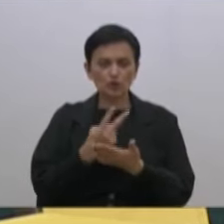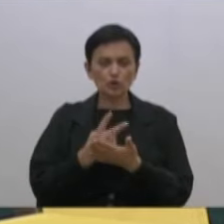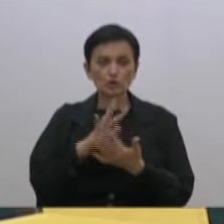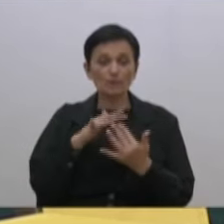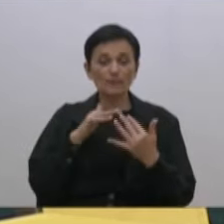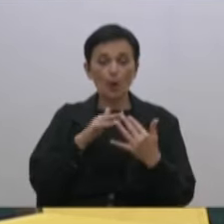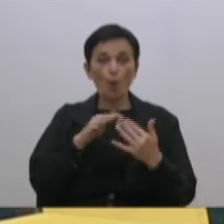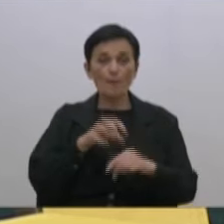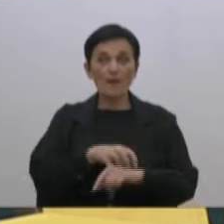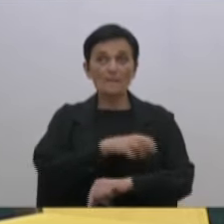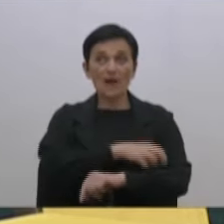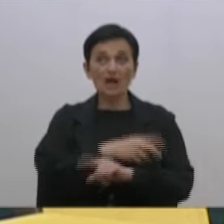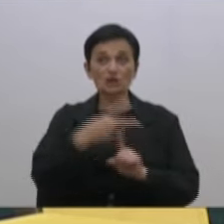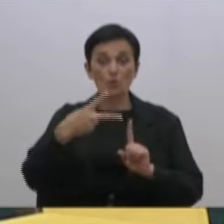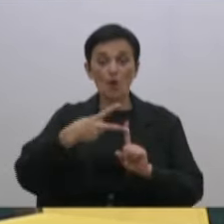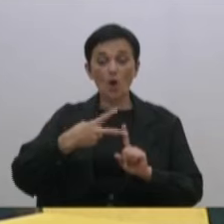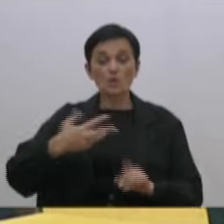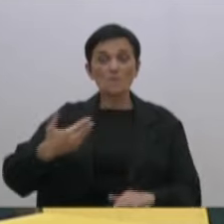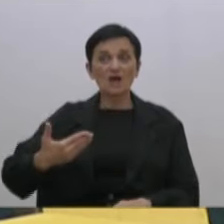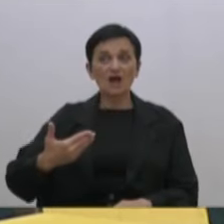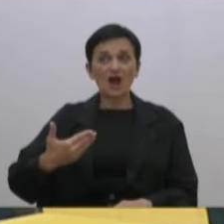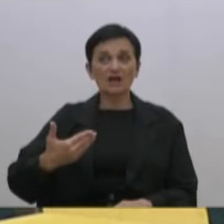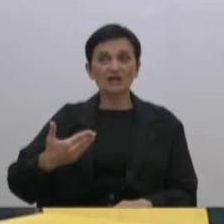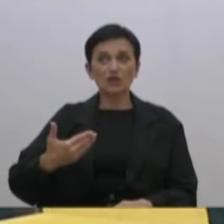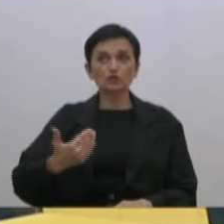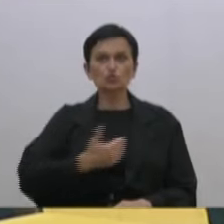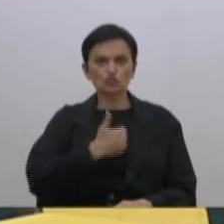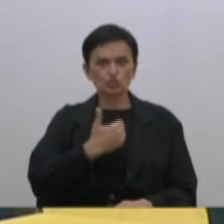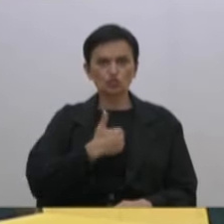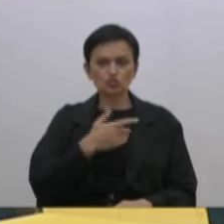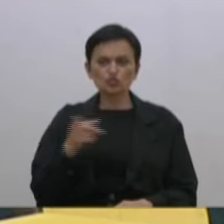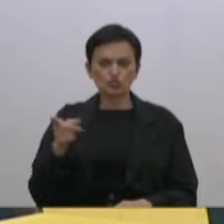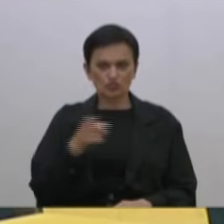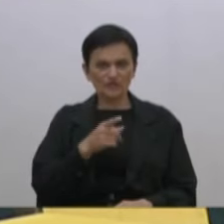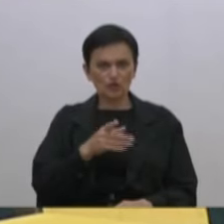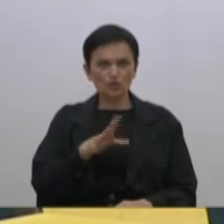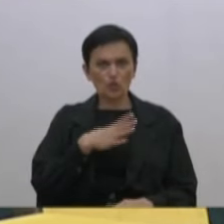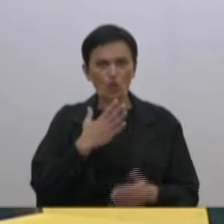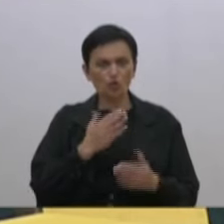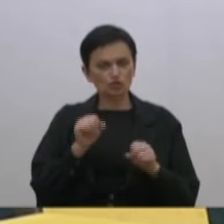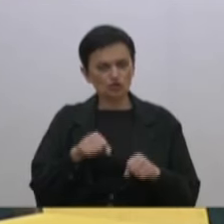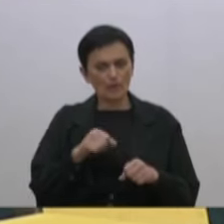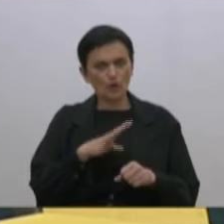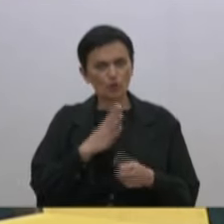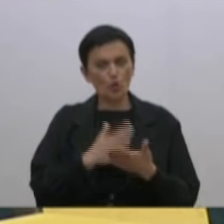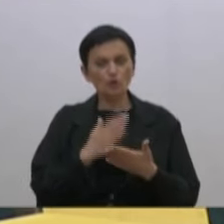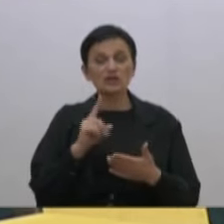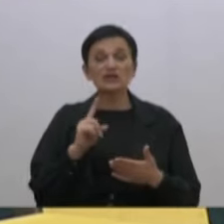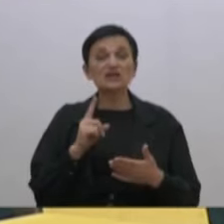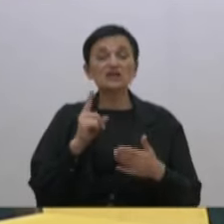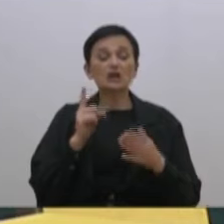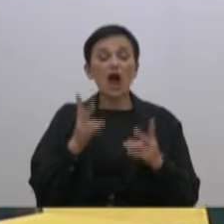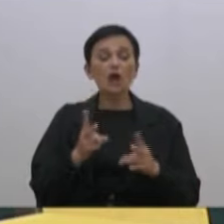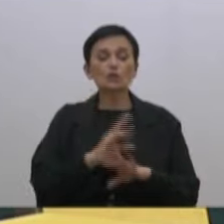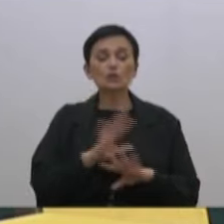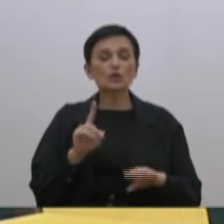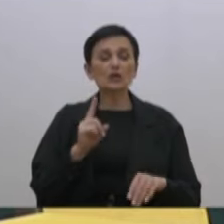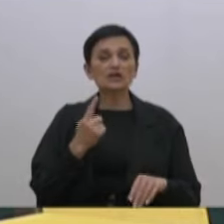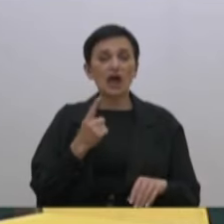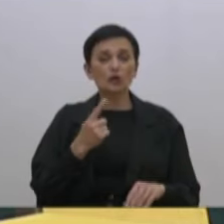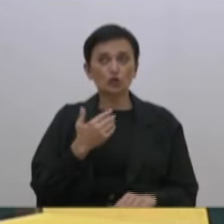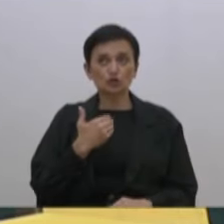ომის პარტიის მეორე მხარეს ამის სურვილი შეიძლება ჰქონოდა. არ მოხდა რატომ? იმიტომ რომ